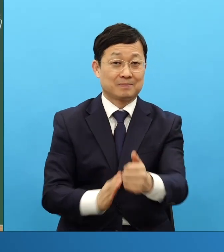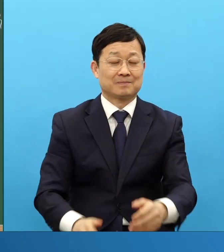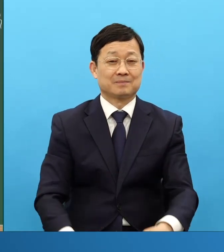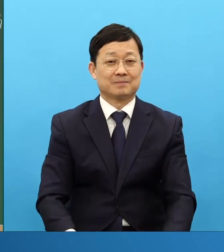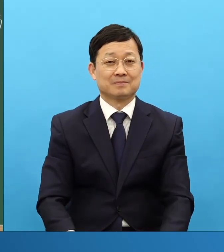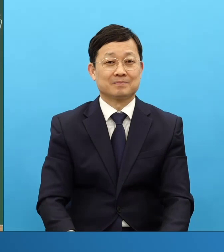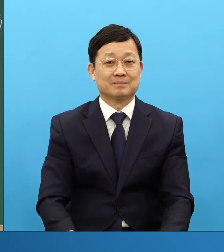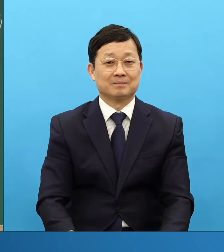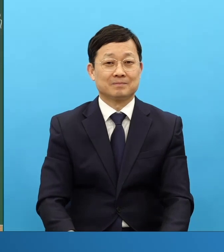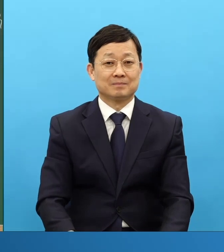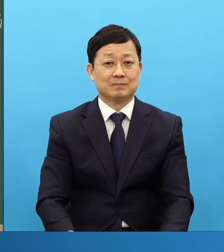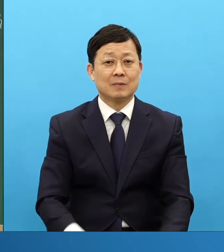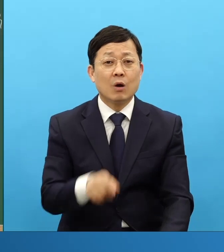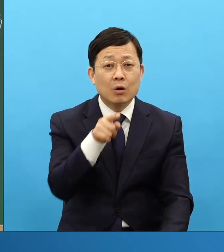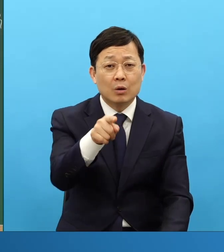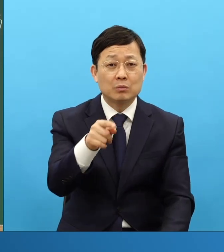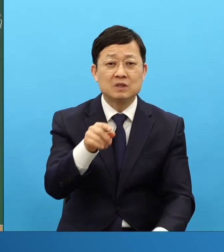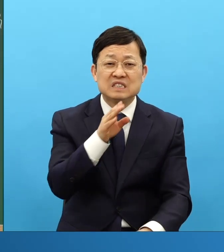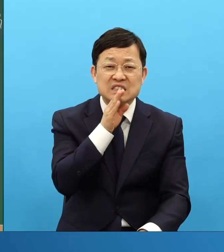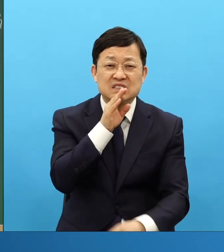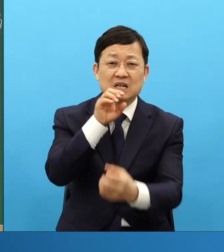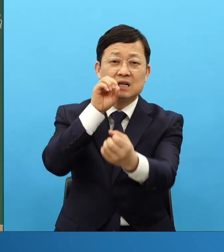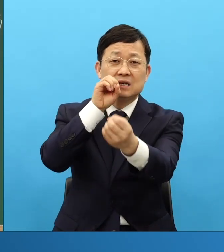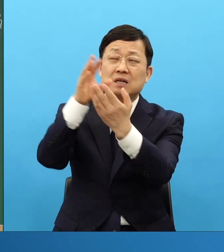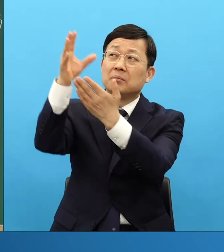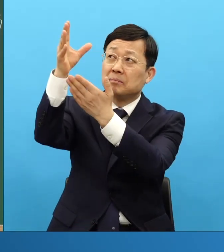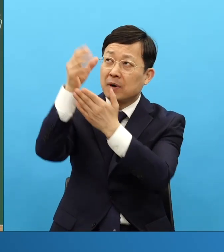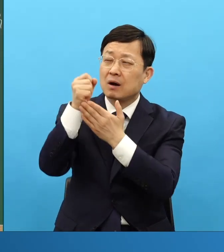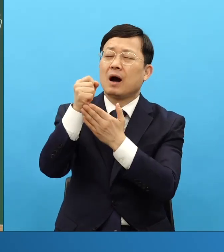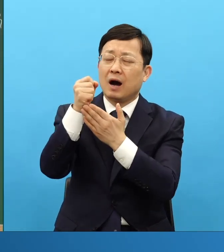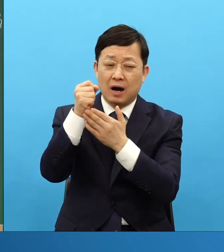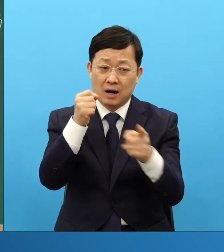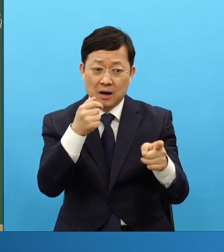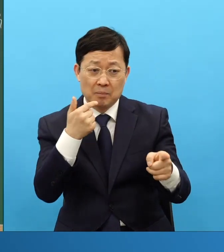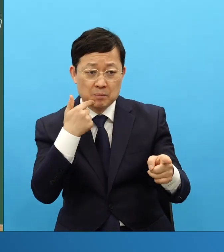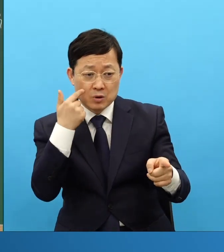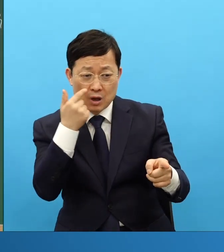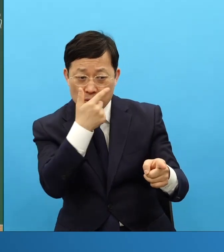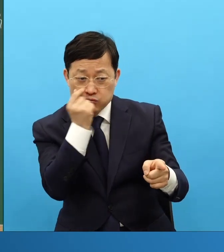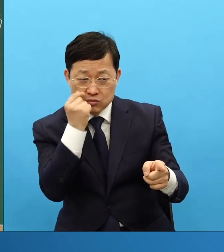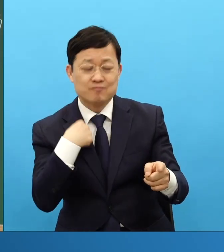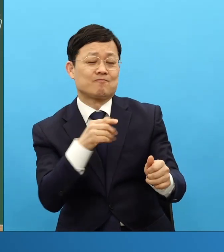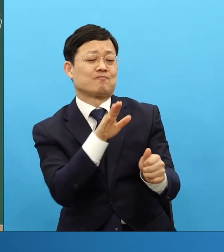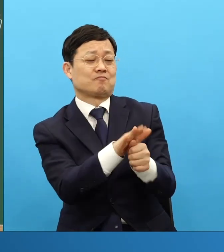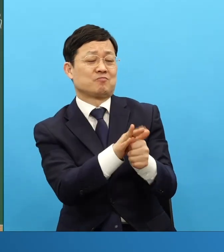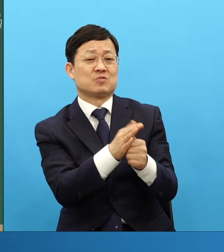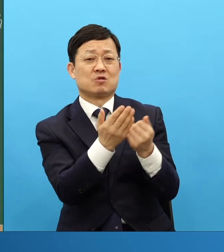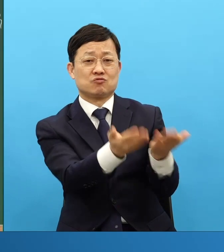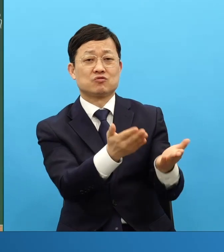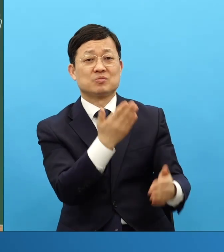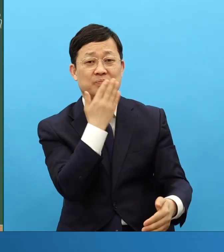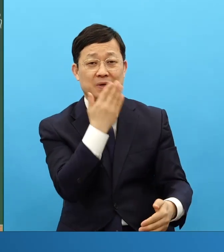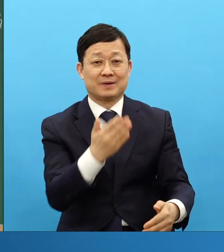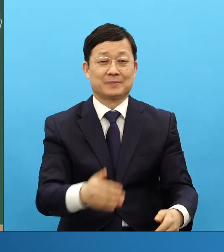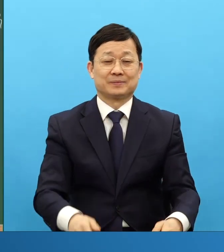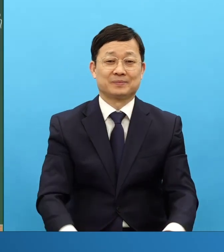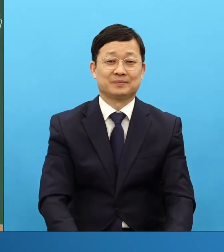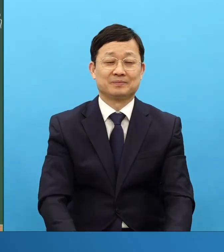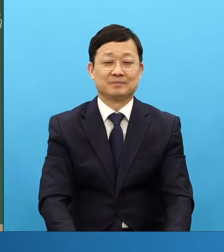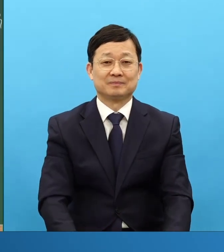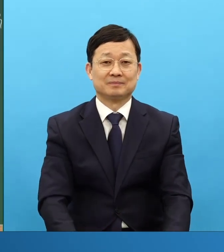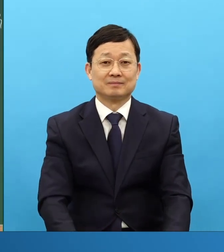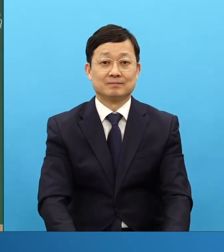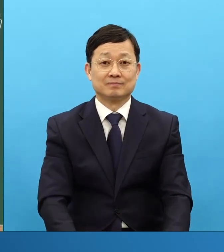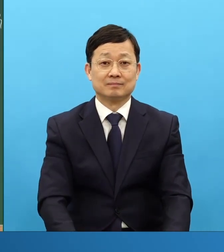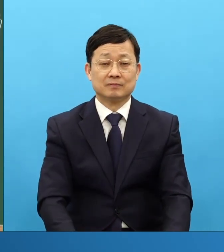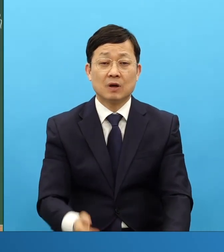lose hold of 여러분이 that. 응답받으면 부족한 목사님을 도울 수가 있어요. If you receive answers, then you 그렇죠. can help the pastor with all of his shortcomings.